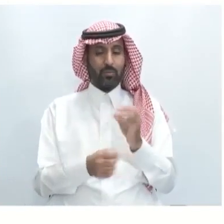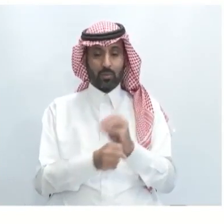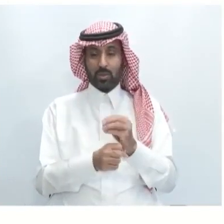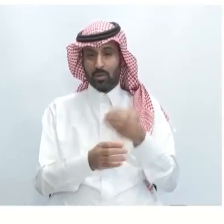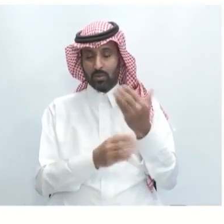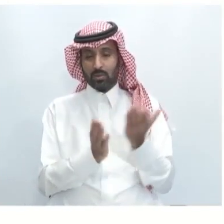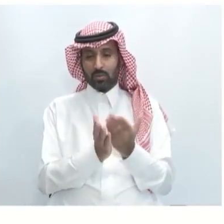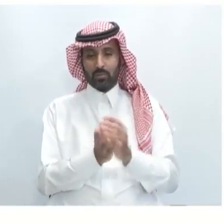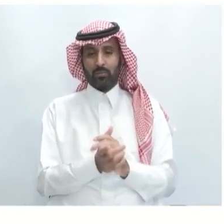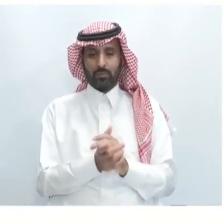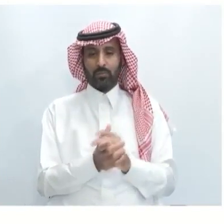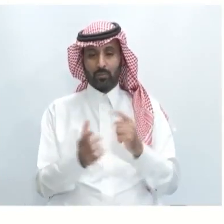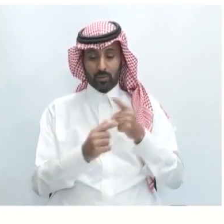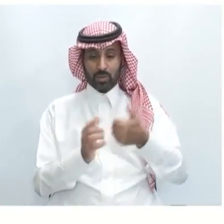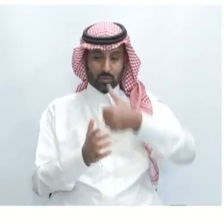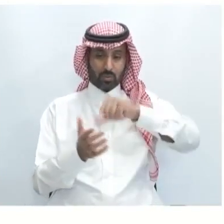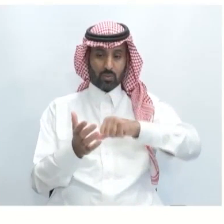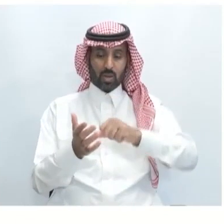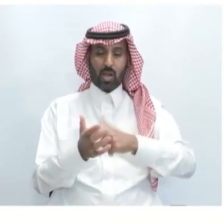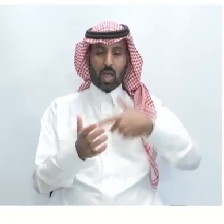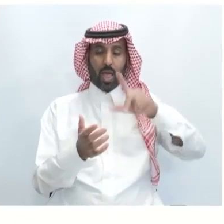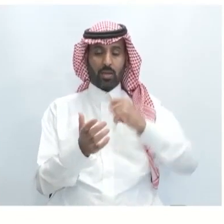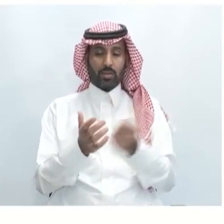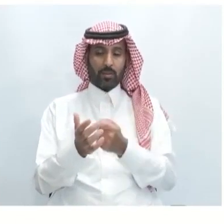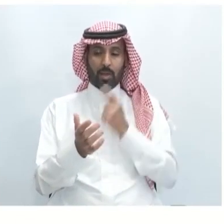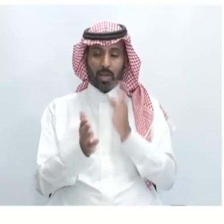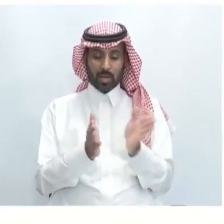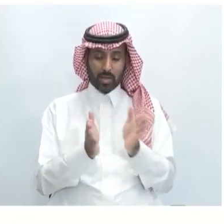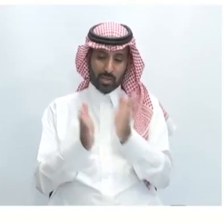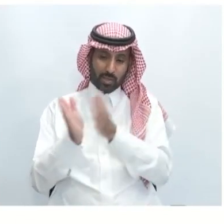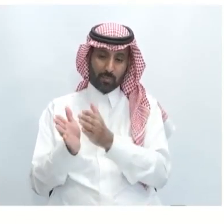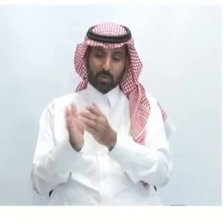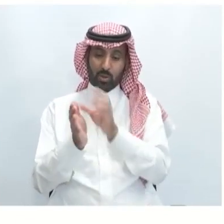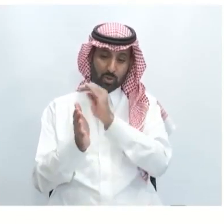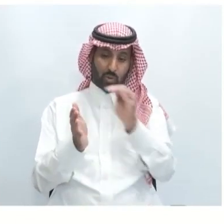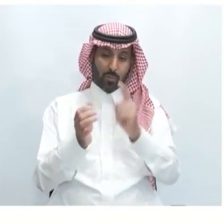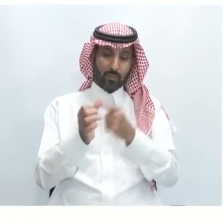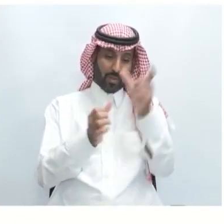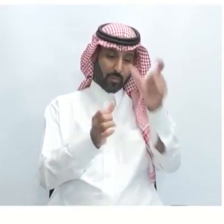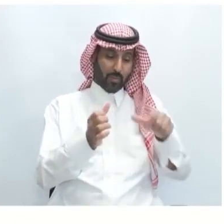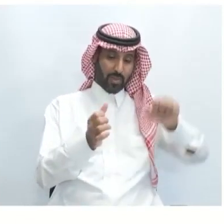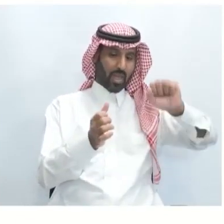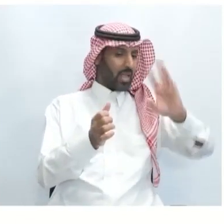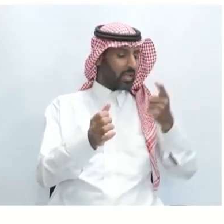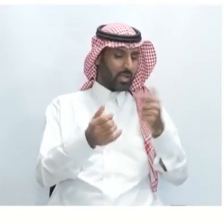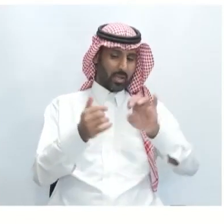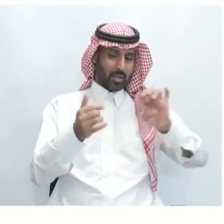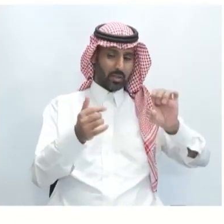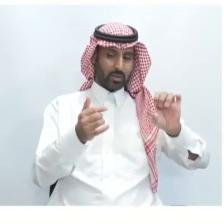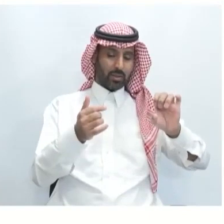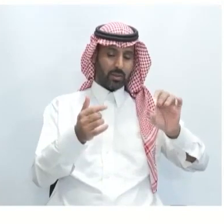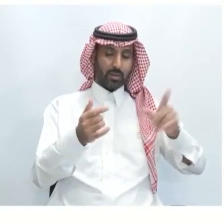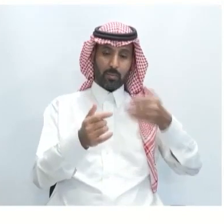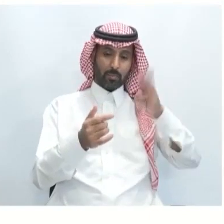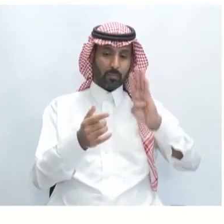الحصه القادمه ننتقل للتقويم اكتب عن يمين كل جمله في العمود اي رمز الحرف المناسب لها في العمود